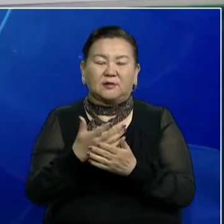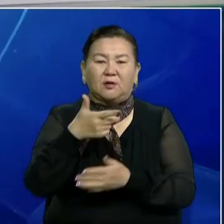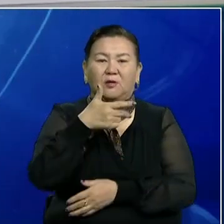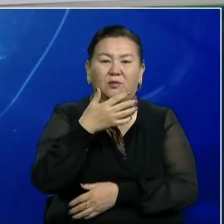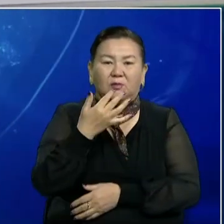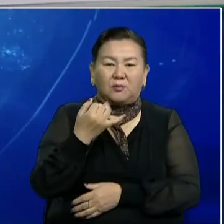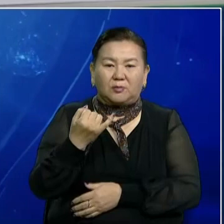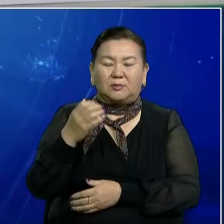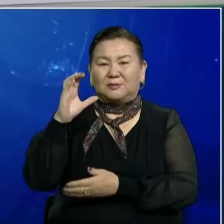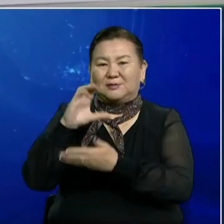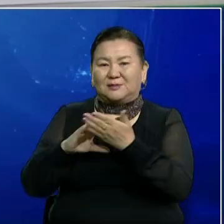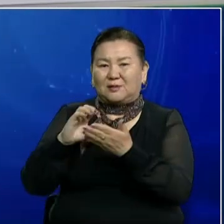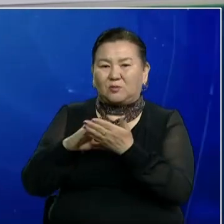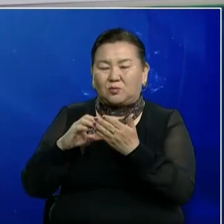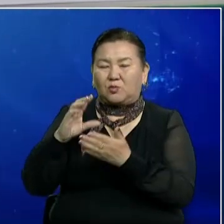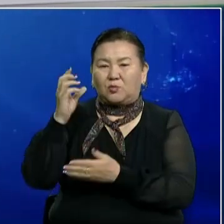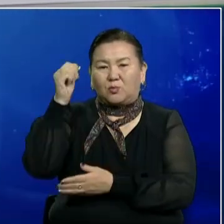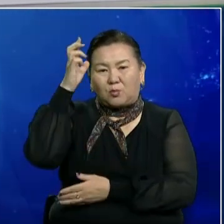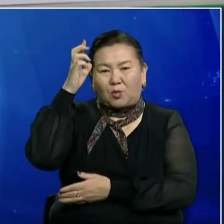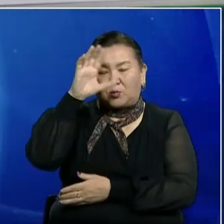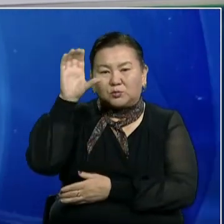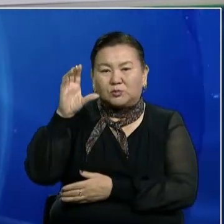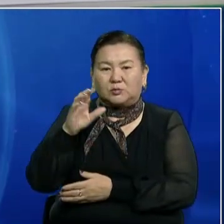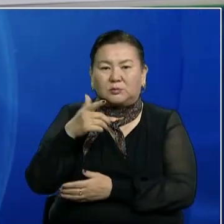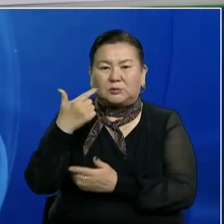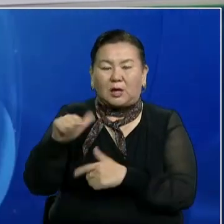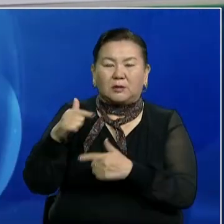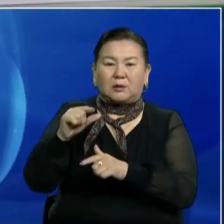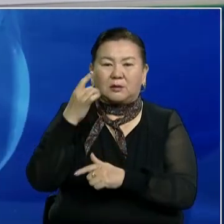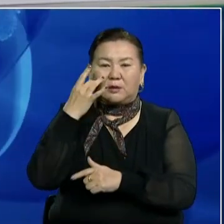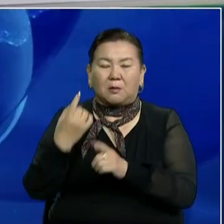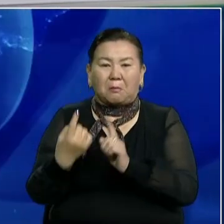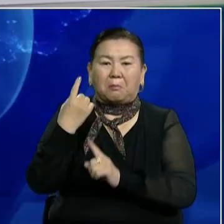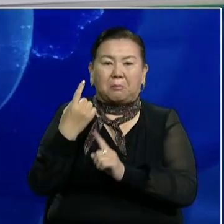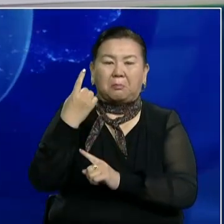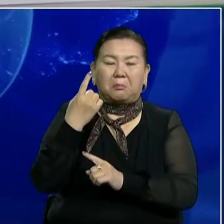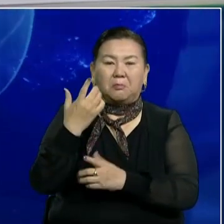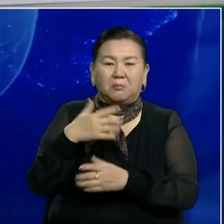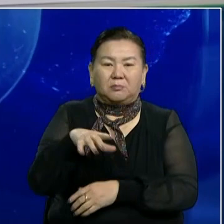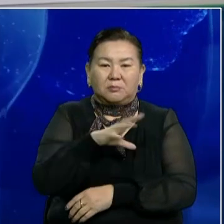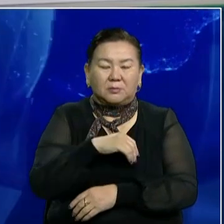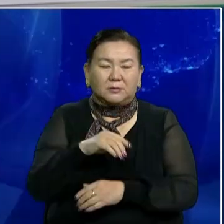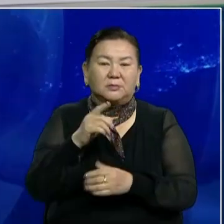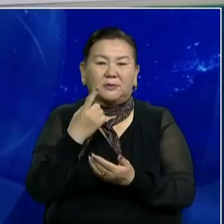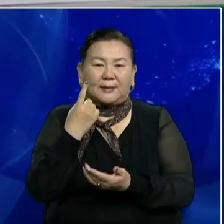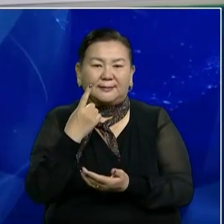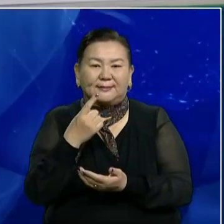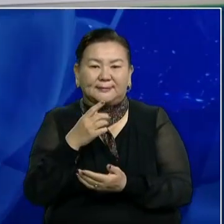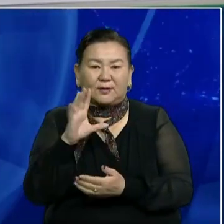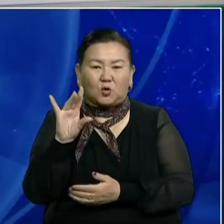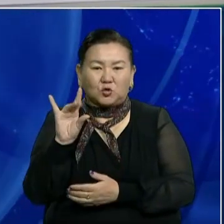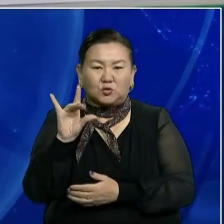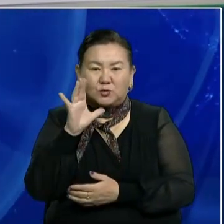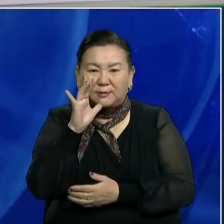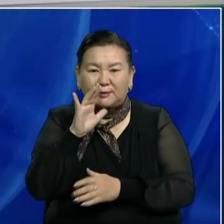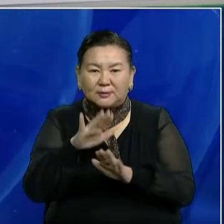ерөөсөө л санхүүгийн төвчн төр гарч ирэхээр ингээд нөгөө нэг гинт ингээд хүүхэд гараад ирдэг. Тэгэхээр бид нар болохоор яг зөвхөн ингээд өсвөр насны банд